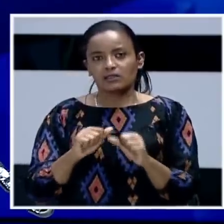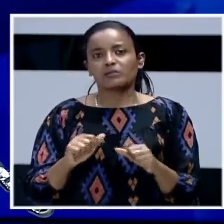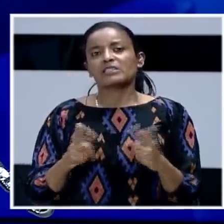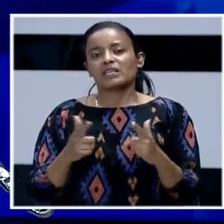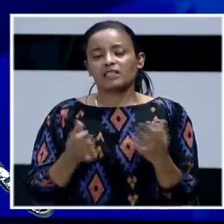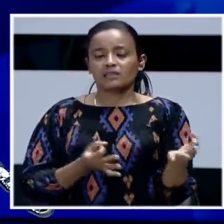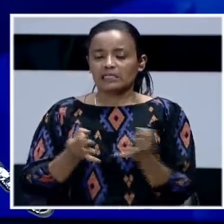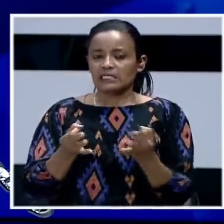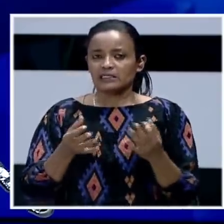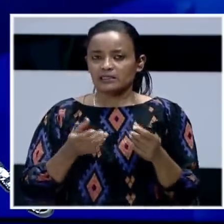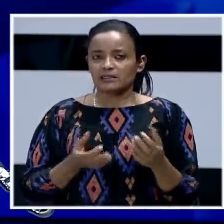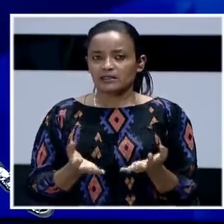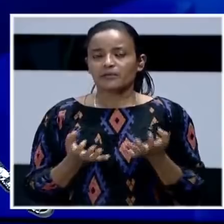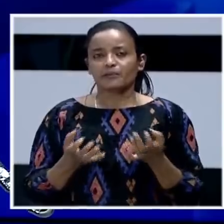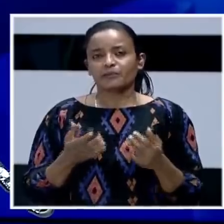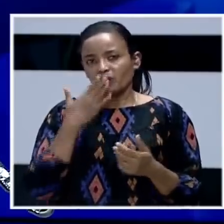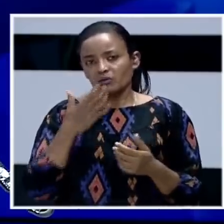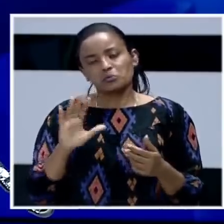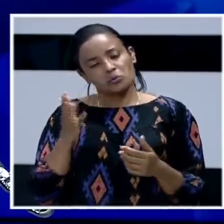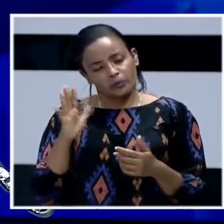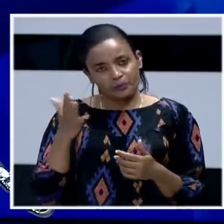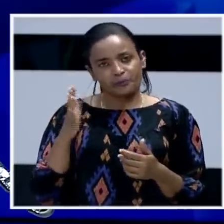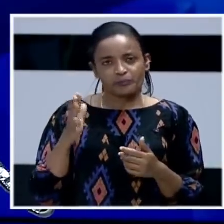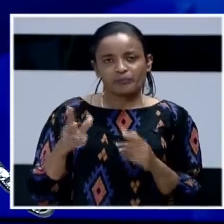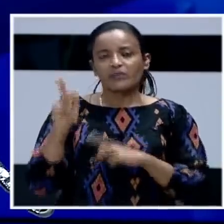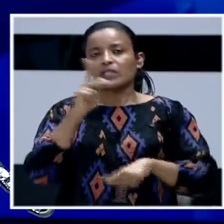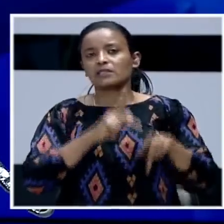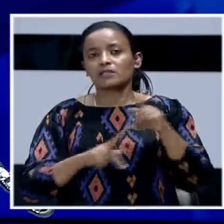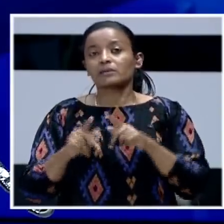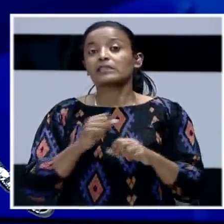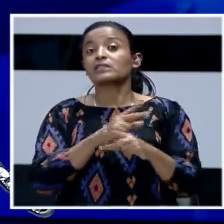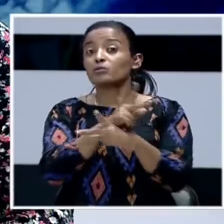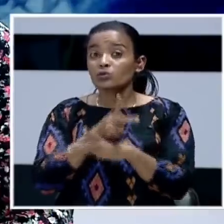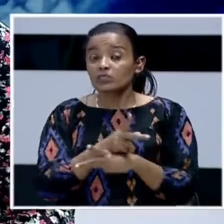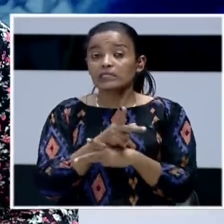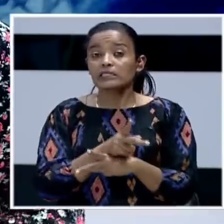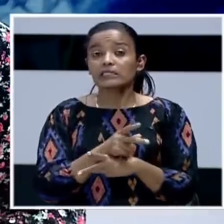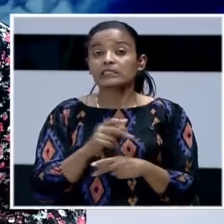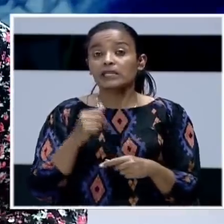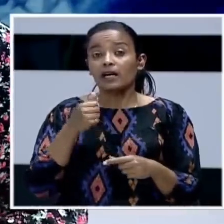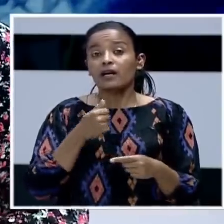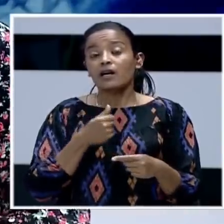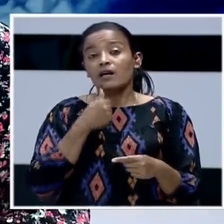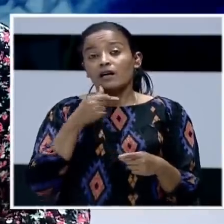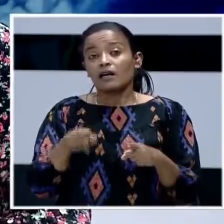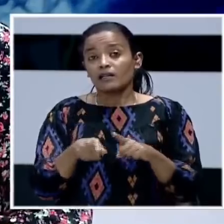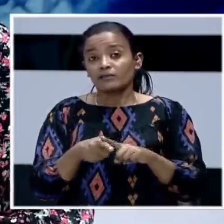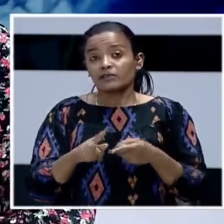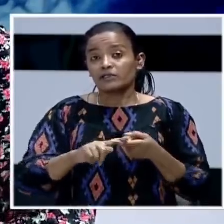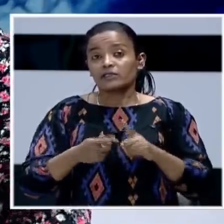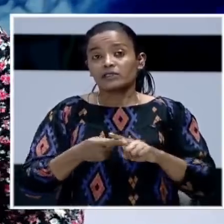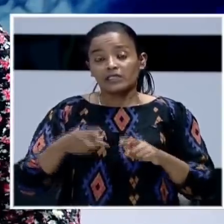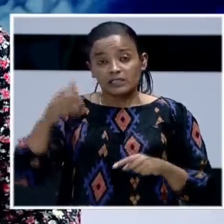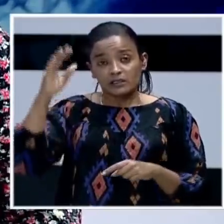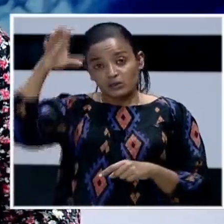كنقل زندلم مالتي طب من الوقت من تحبرت سوون كتنك أتا حفتنا زنبرة تلو ما جلوت أم تيكا